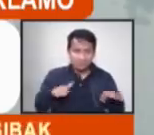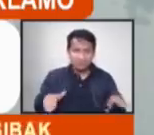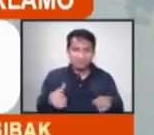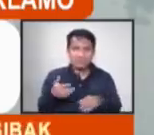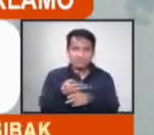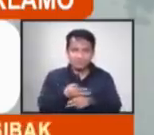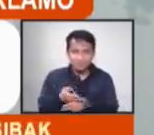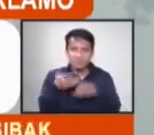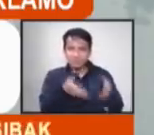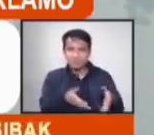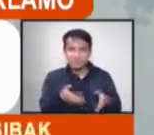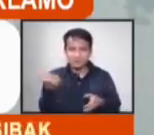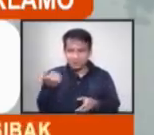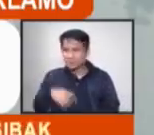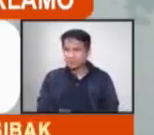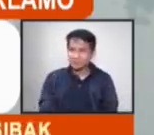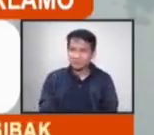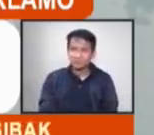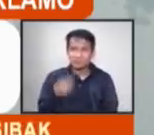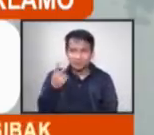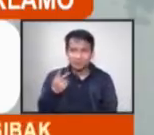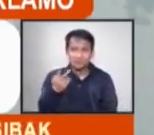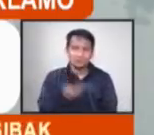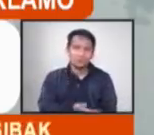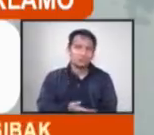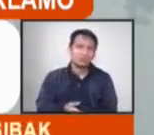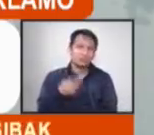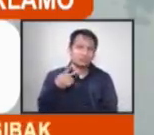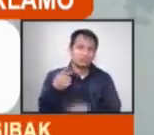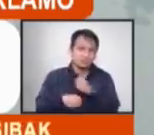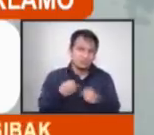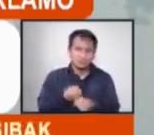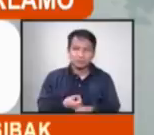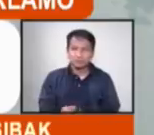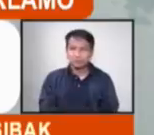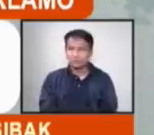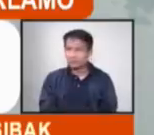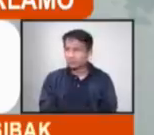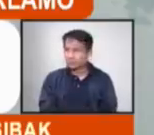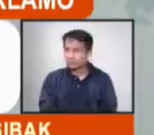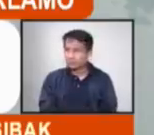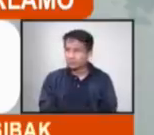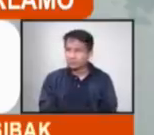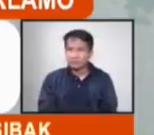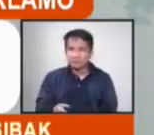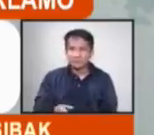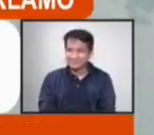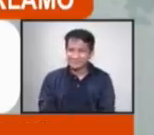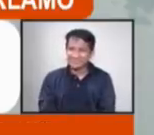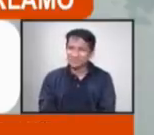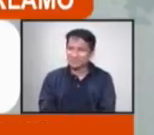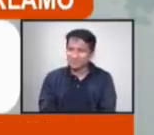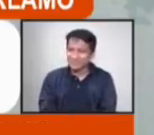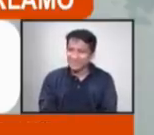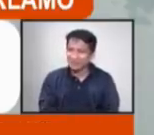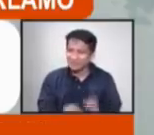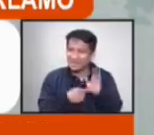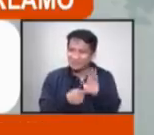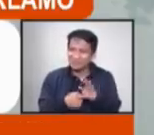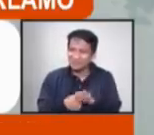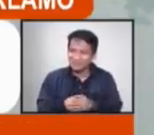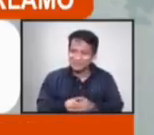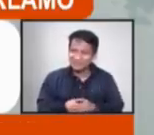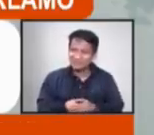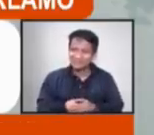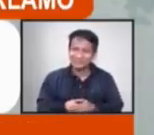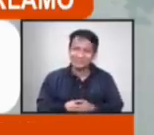mo. May anak ka pang maliit, di ba? May dalawang taong ka pang anak mo, eh. Umayos ka. Anong sinasak pinagsasasabi